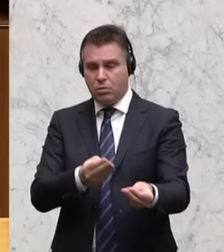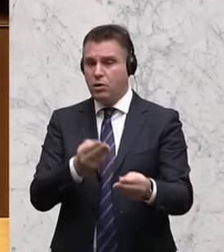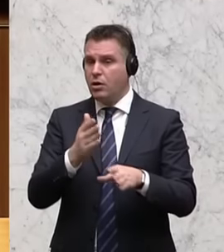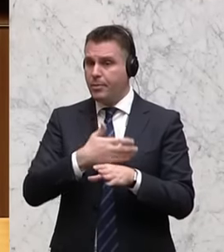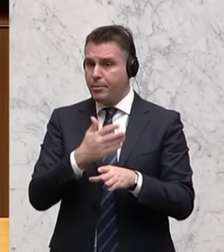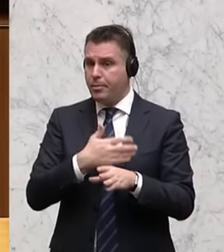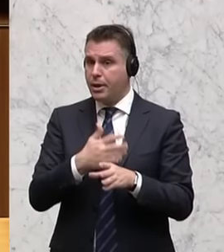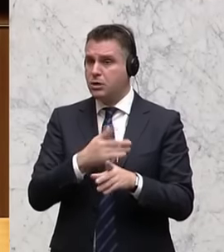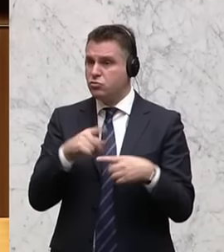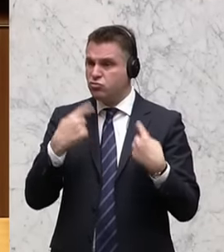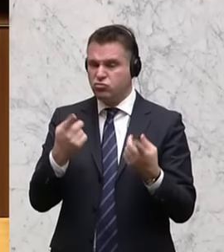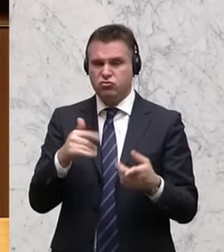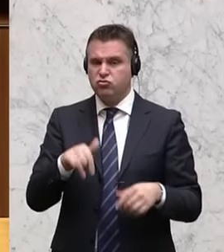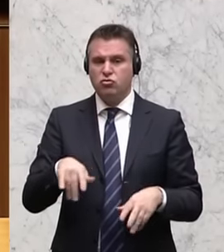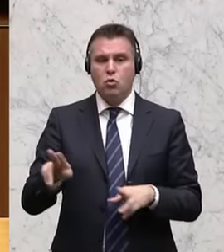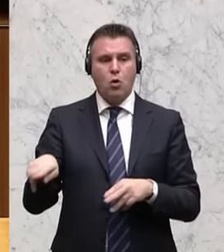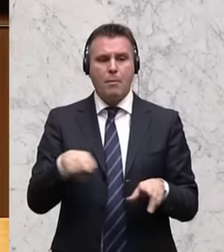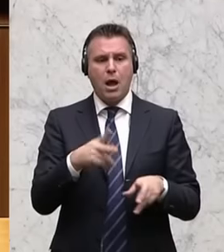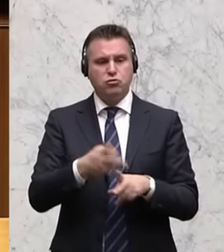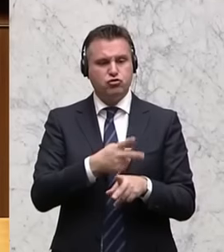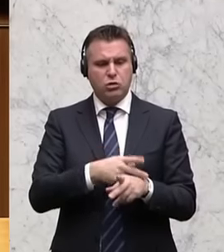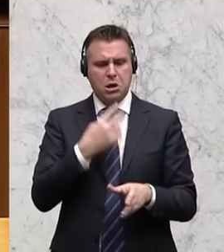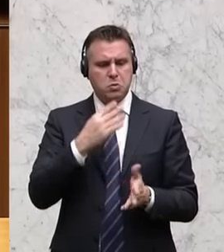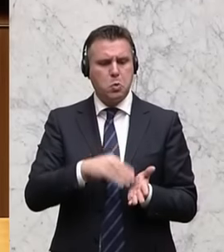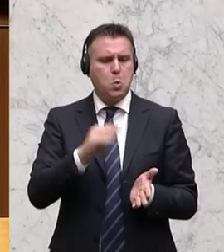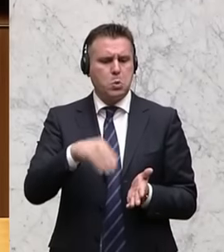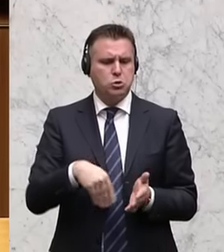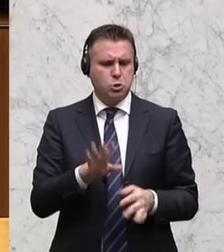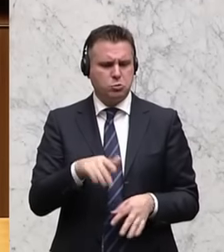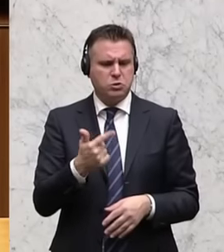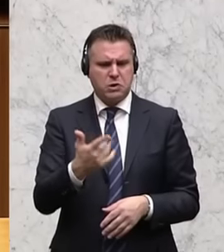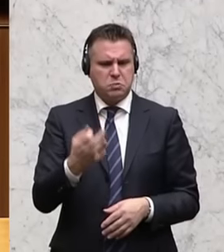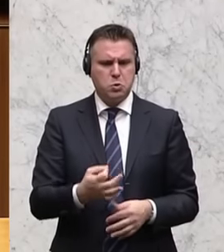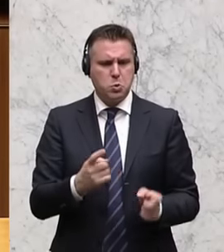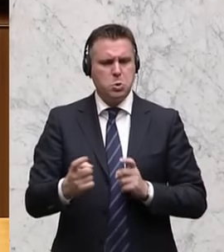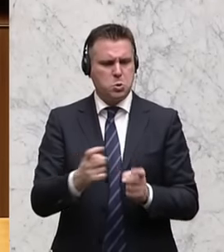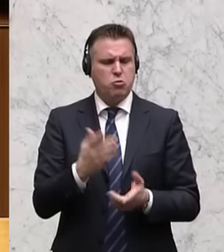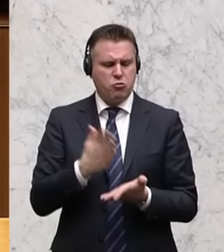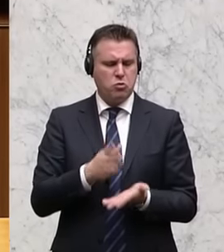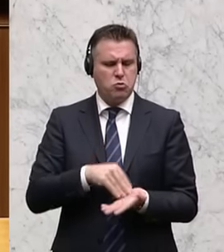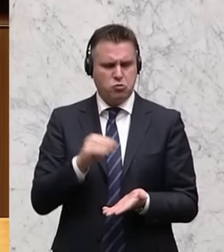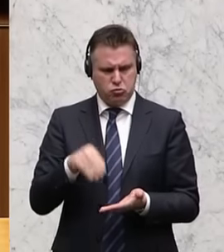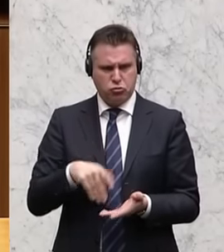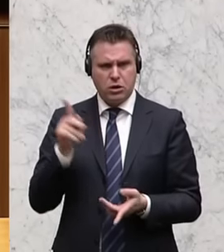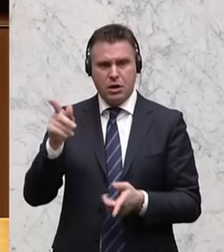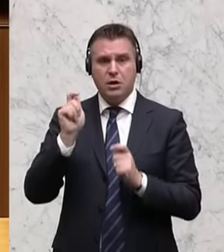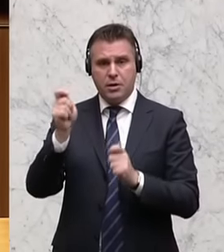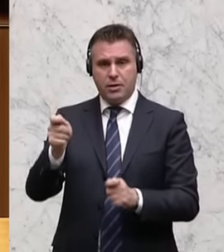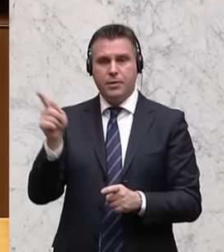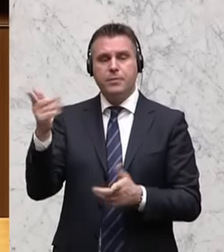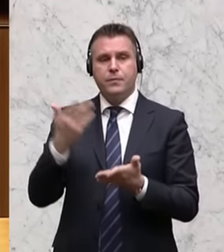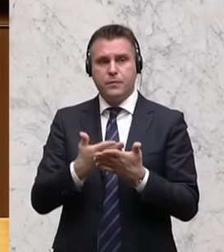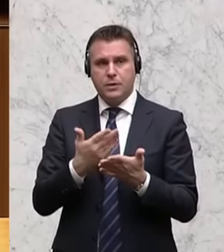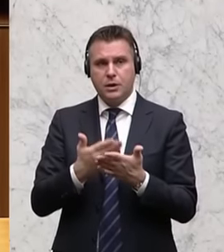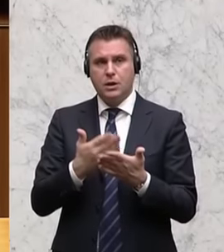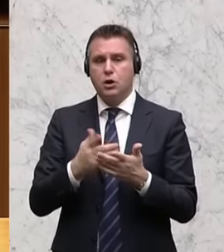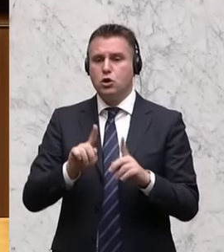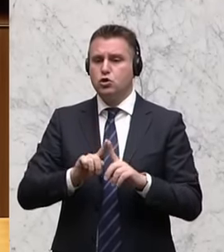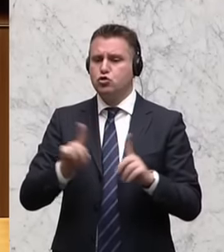als Bagatelle so unterzeichnet worden wäre nach 20 Minuten Diskussion. Und das war die Aufgabe